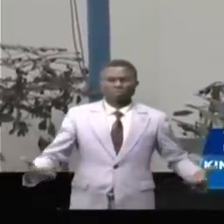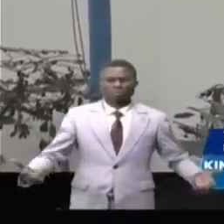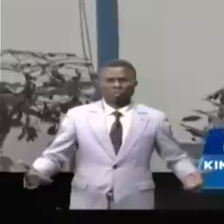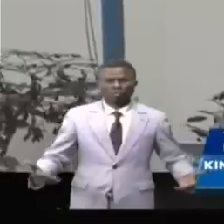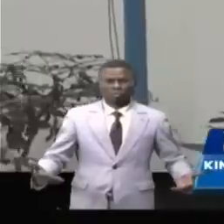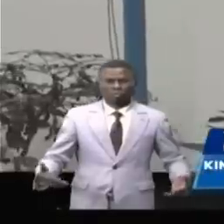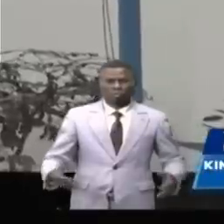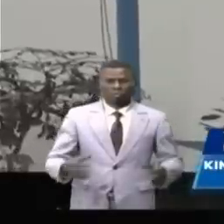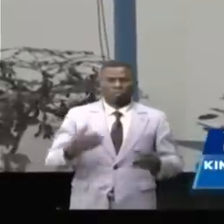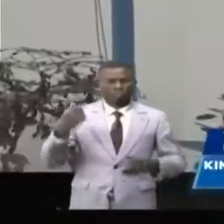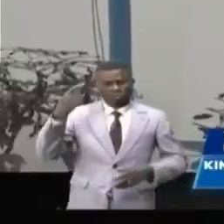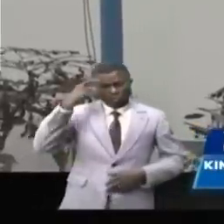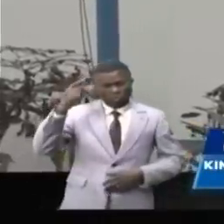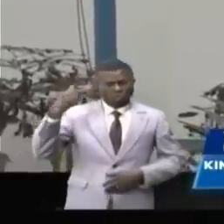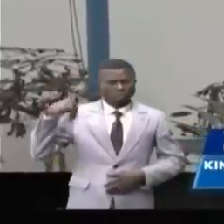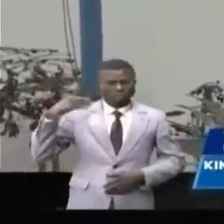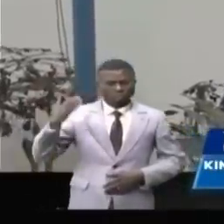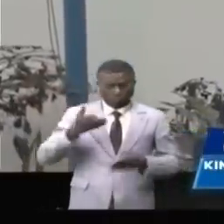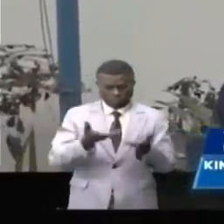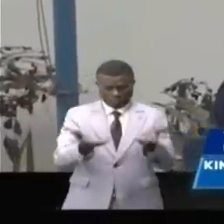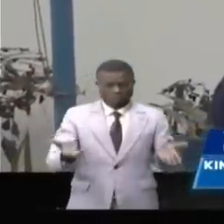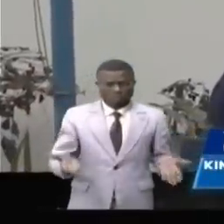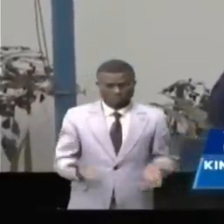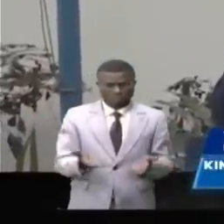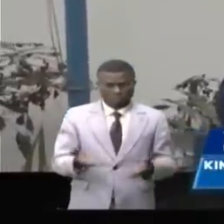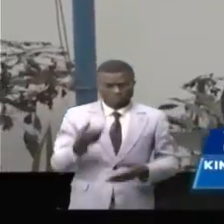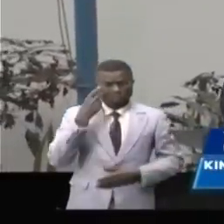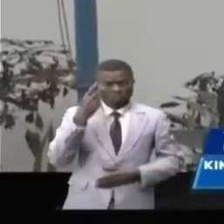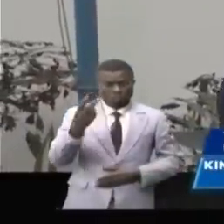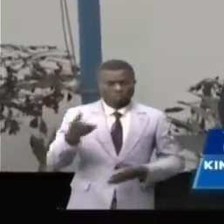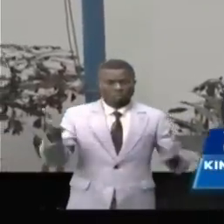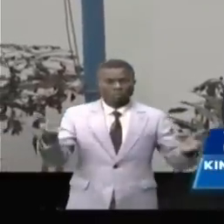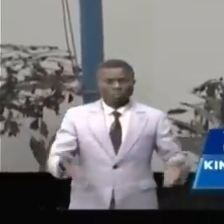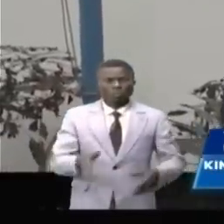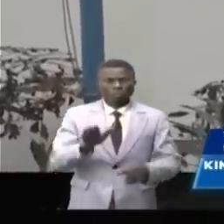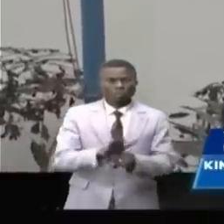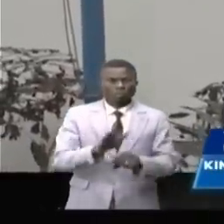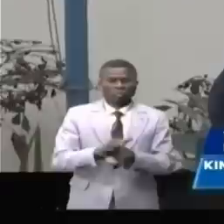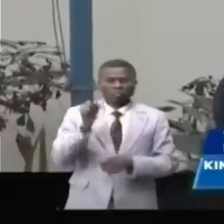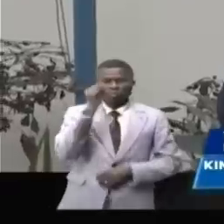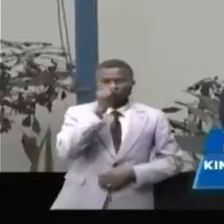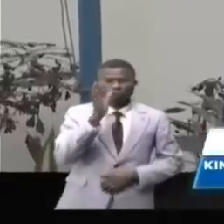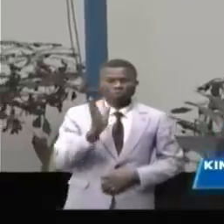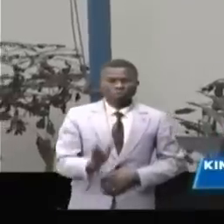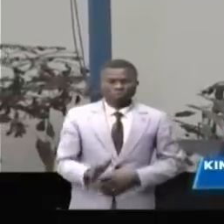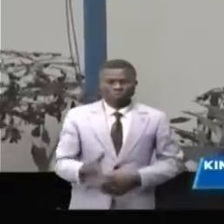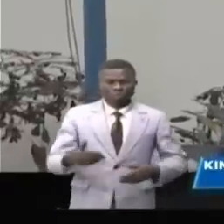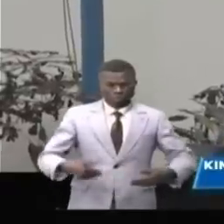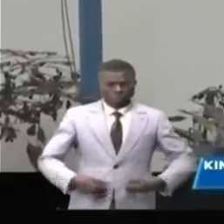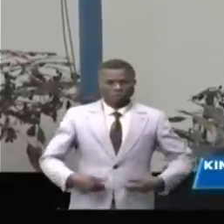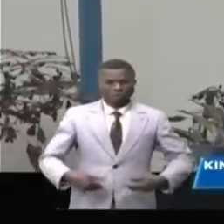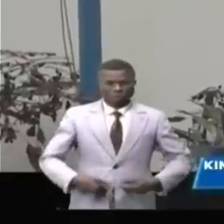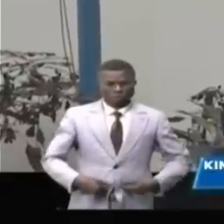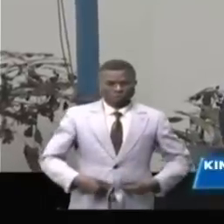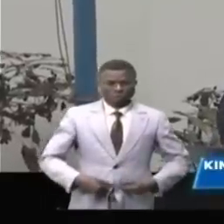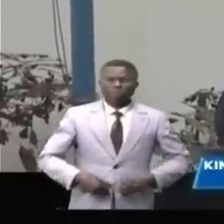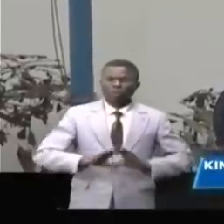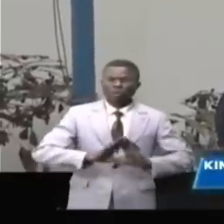ne l'est pas. Parce qu'ici en ce lieu, je vois la présence de nombreux artistes jeunes,